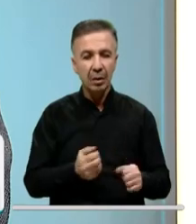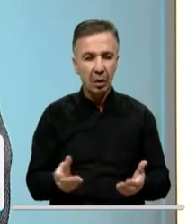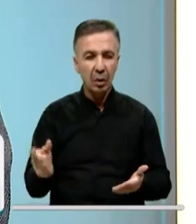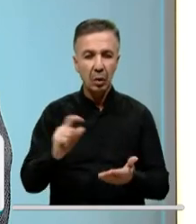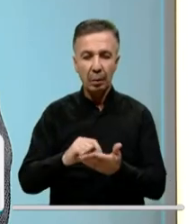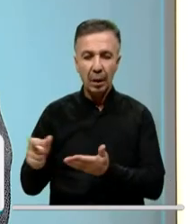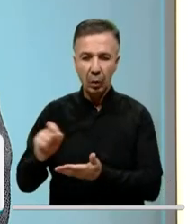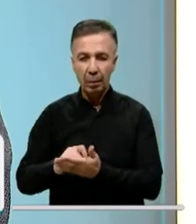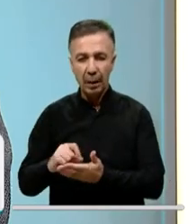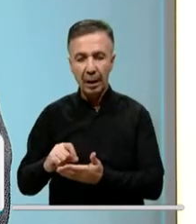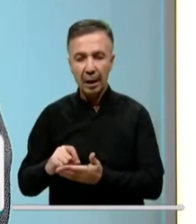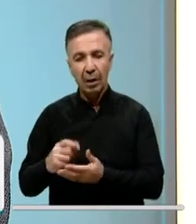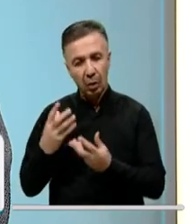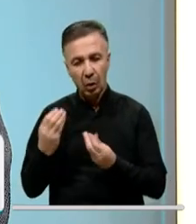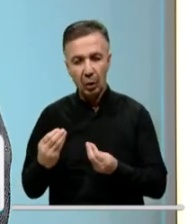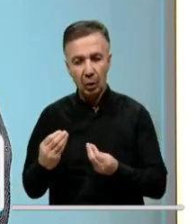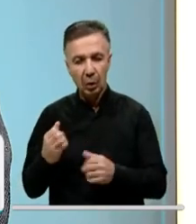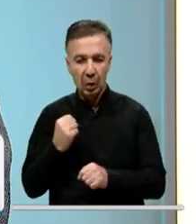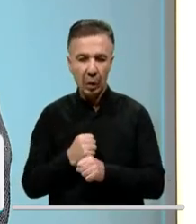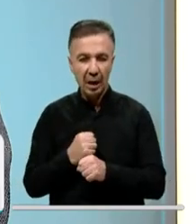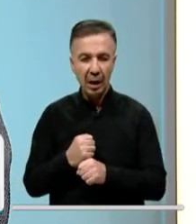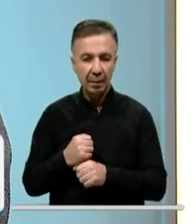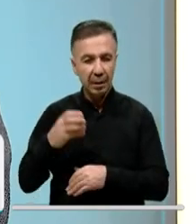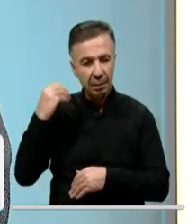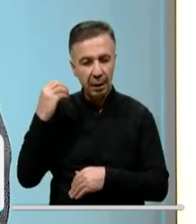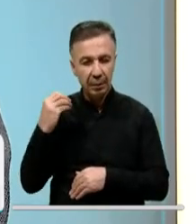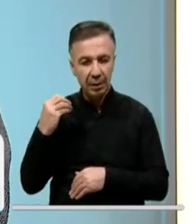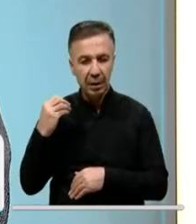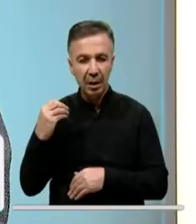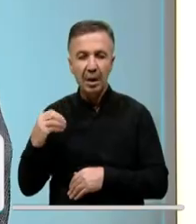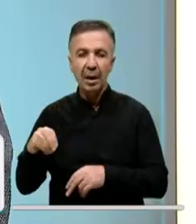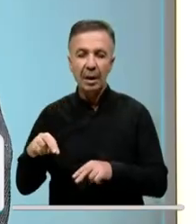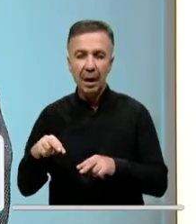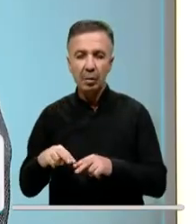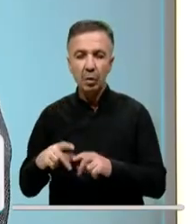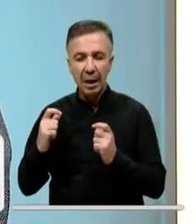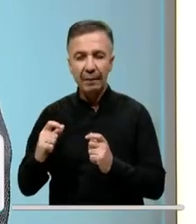gece Müzdelife'de acaba toplayabilir mi, toplayamaz mı gecenin bir karanlığında?